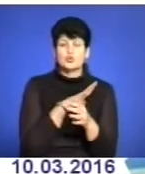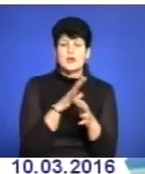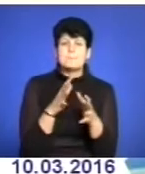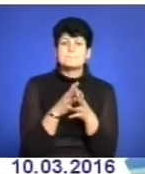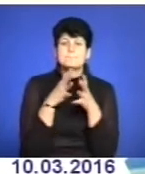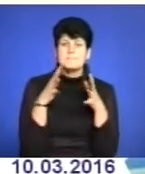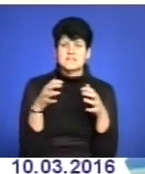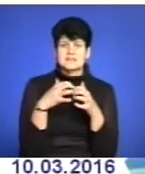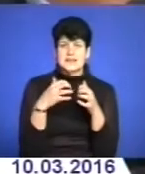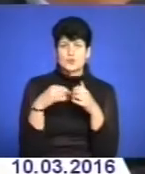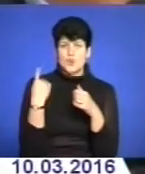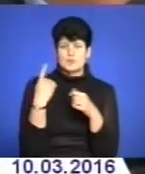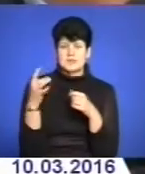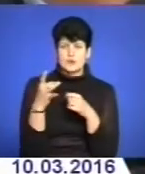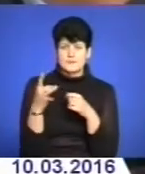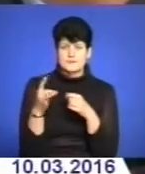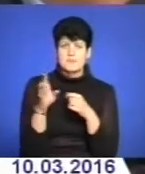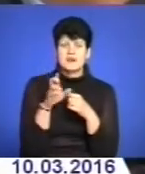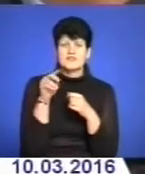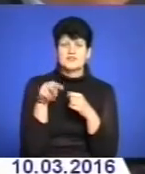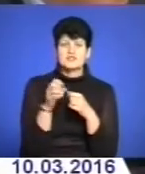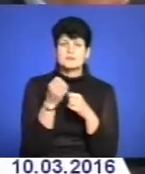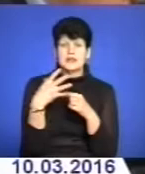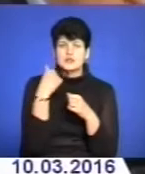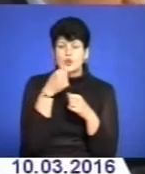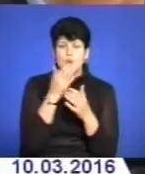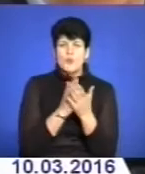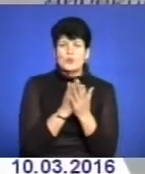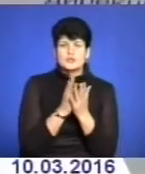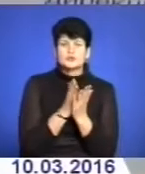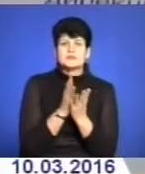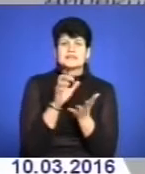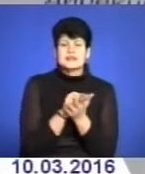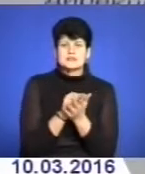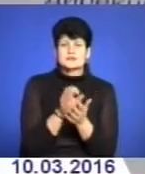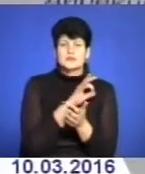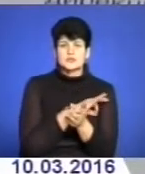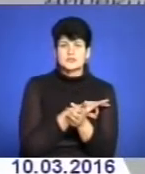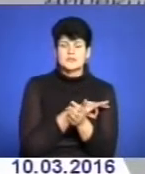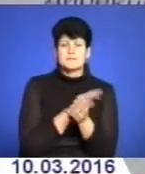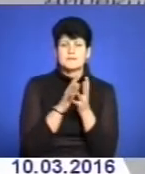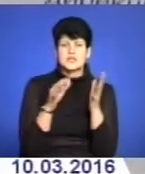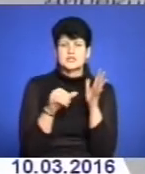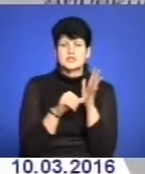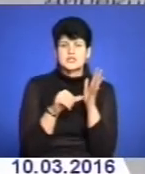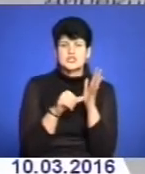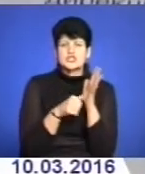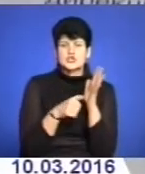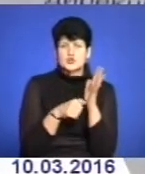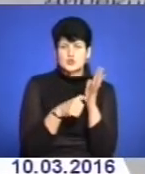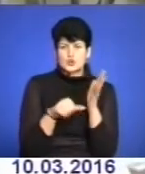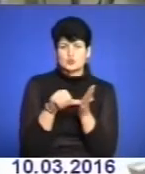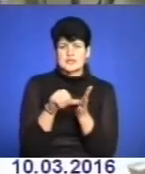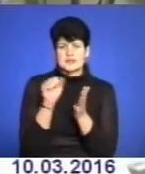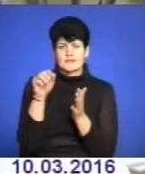за середню область. З березня 2015 року послугами служби зайнятості скористалися більше 600 демобілізованих учасників